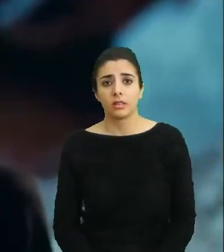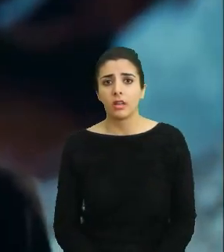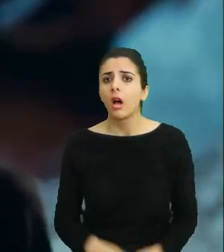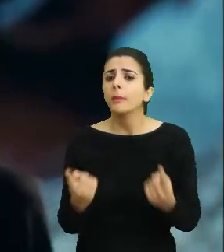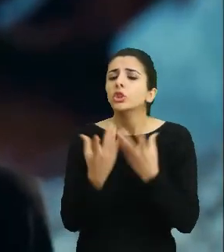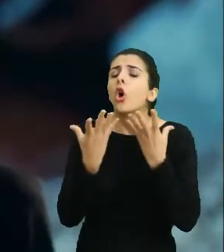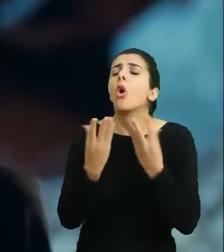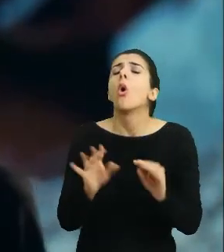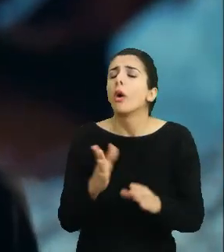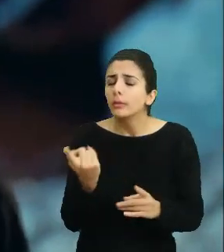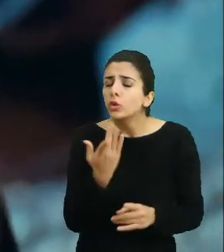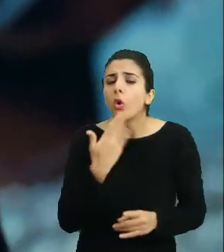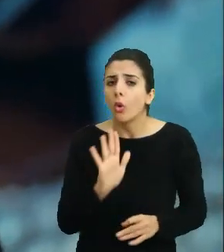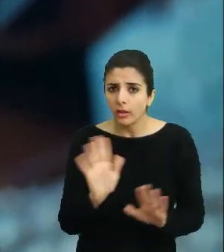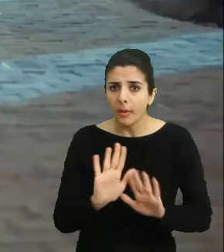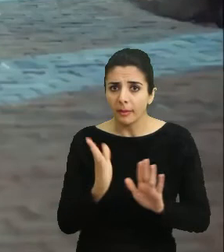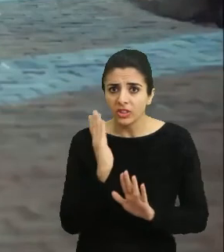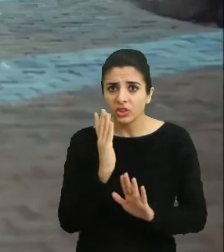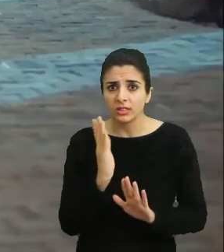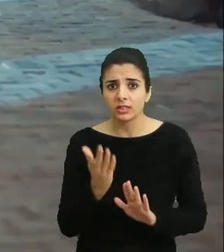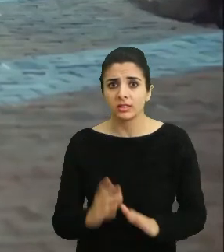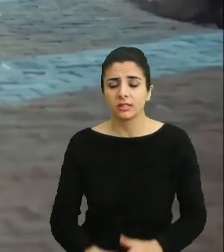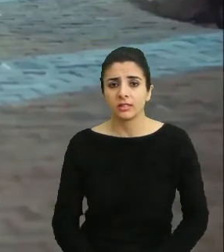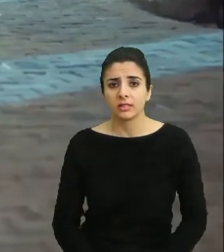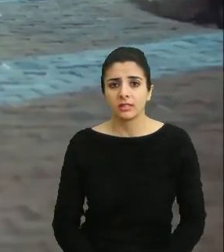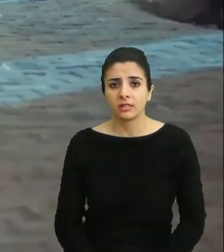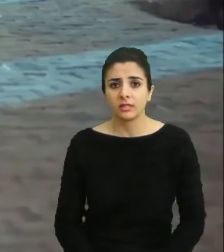Bir şey yok geçecek. Çalık Süleyman'a baktı. Süleyman ayaklanıyor.